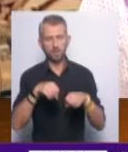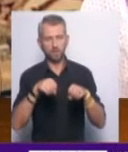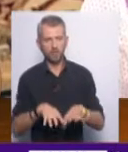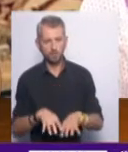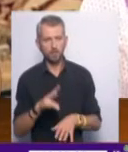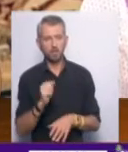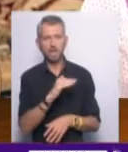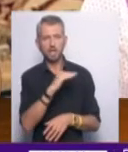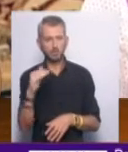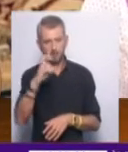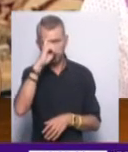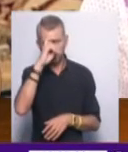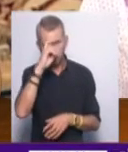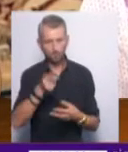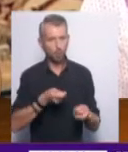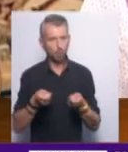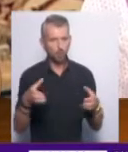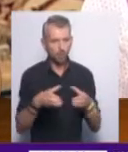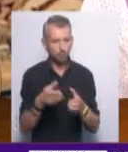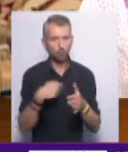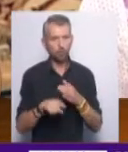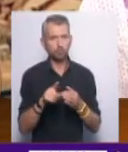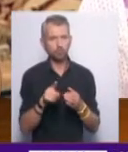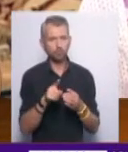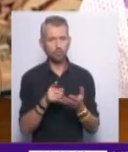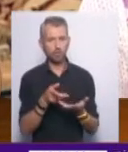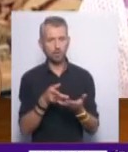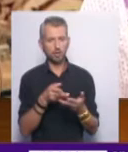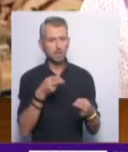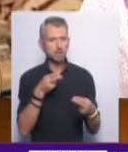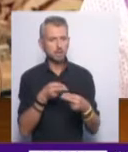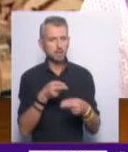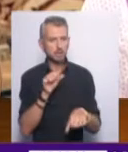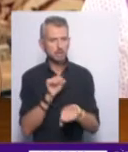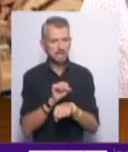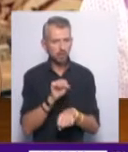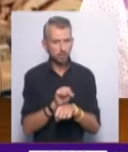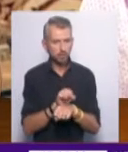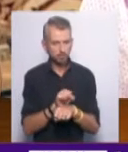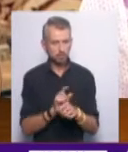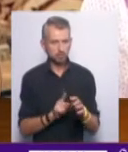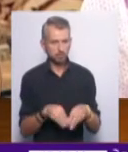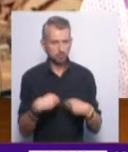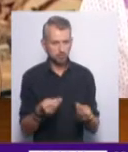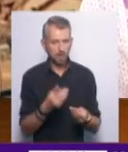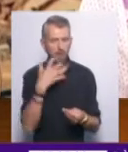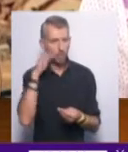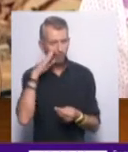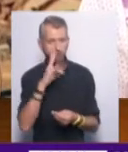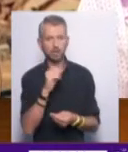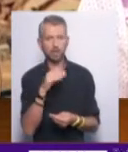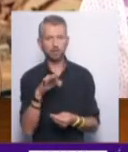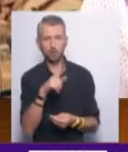на рівні держави, уряду, тому що стримують процес запуска гарячої води, це «Нафтогаз